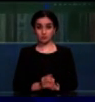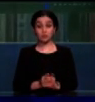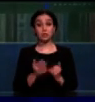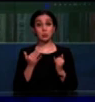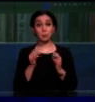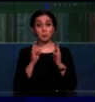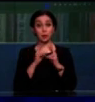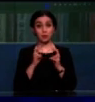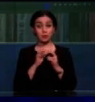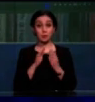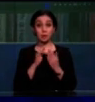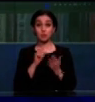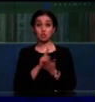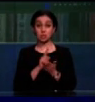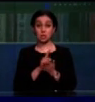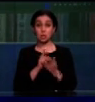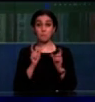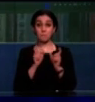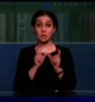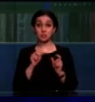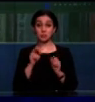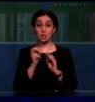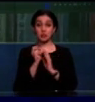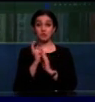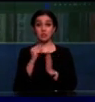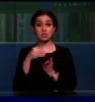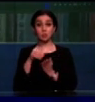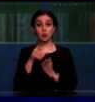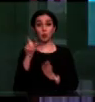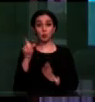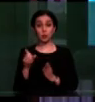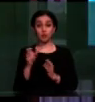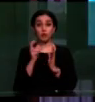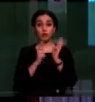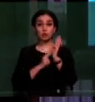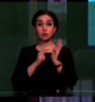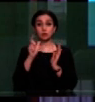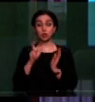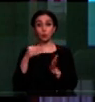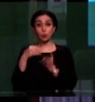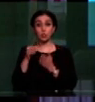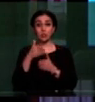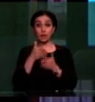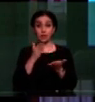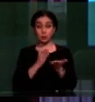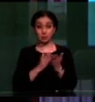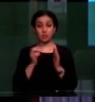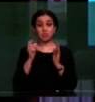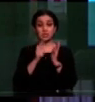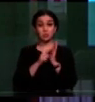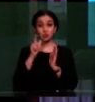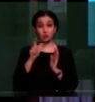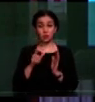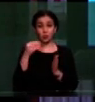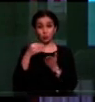Проверим домашнее задание. В магазин вошли 12 покупателей. 8 человек купили хлеб, 7 человек купили сахар,